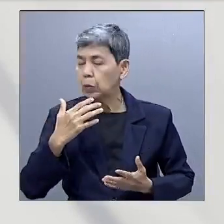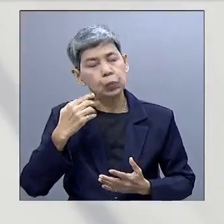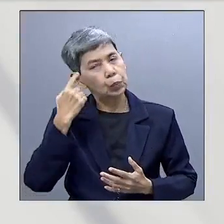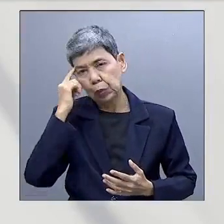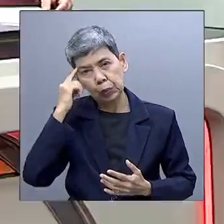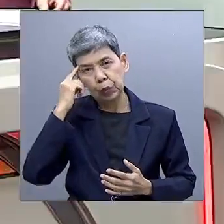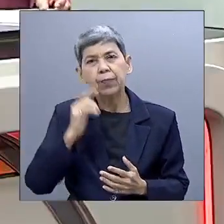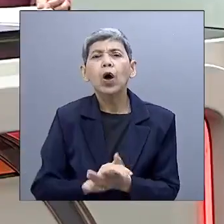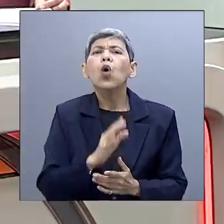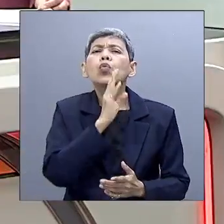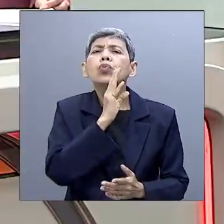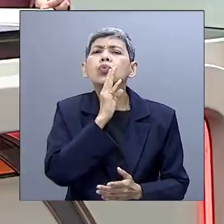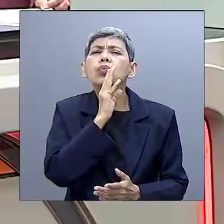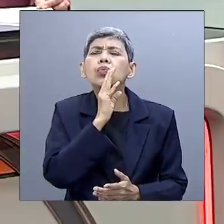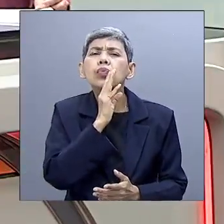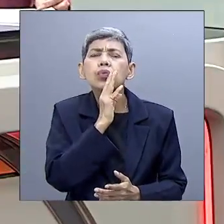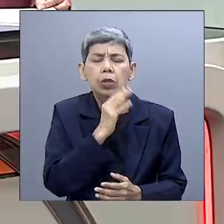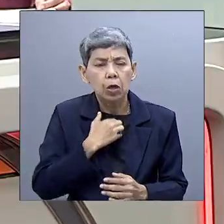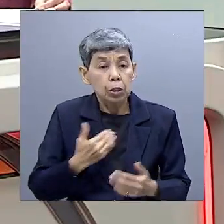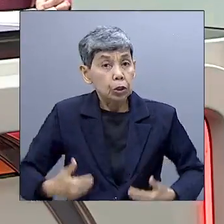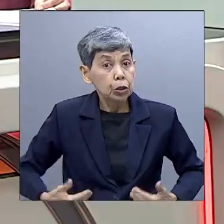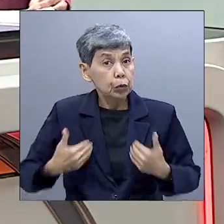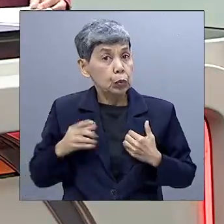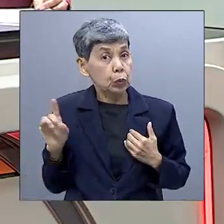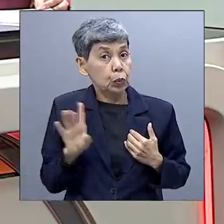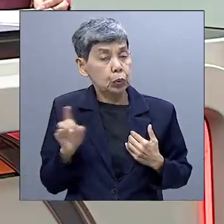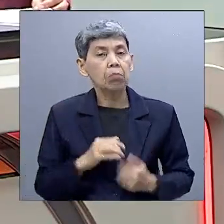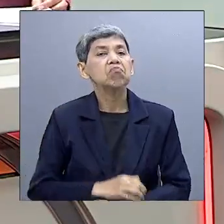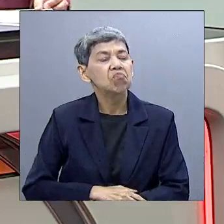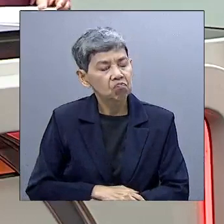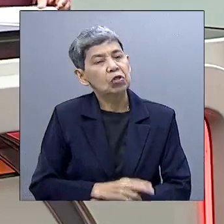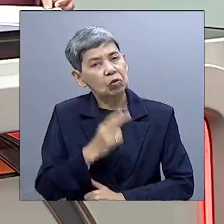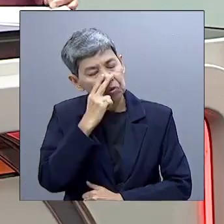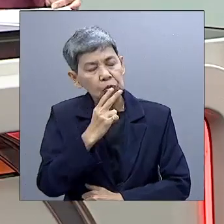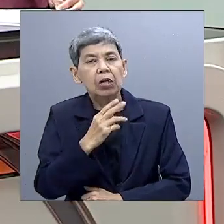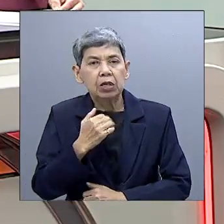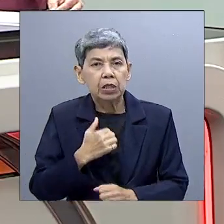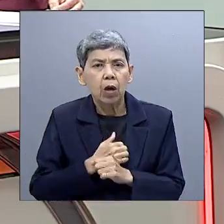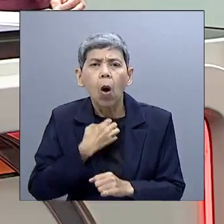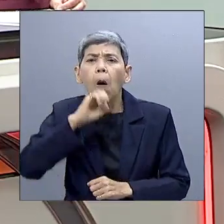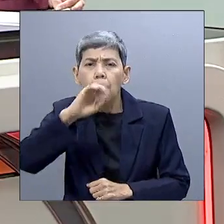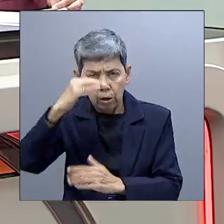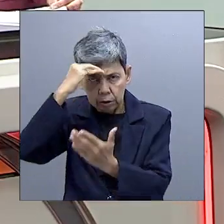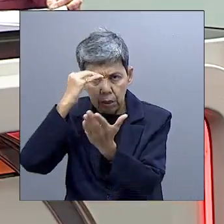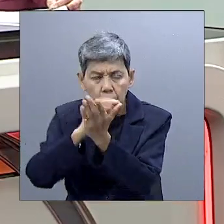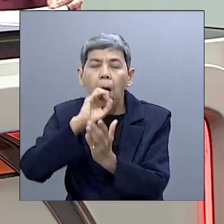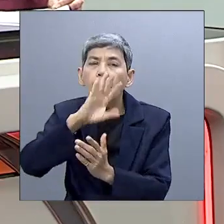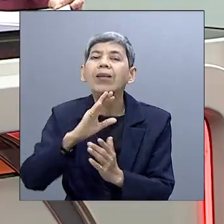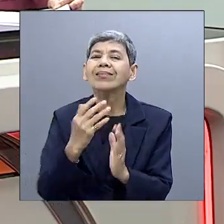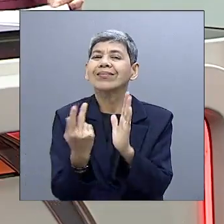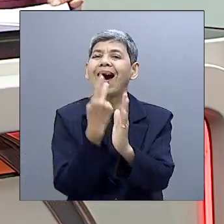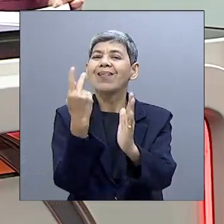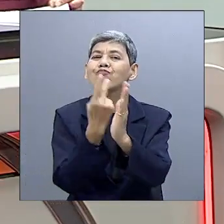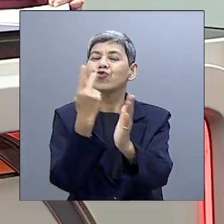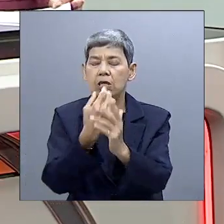แต่ในกรณีของคนที่รอดชีวิตค่ะก็ยังเห็นอยู่ถึงการเข้ามาแจ้งความที่สภ.เมืองกาญจนบุรีเ